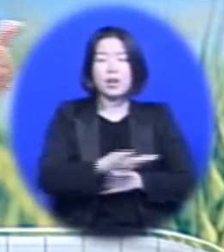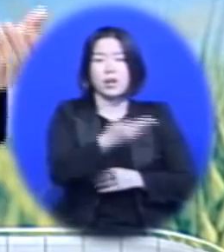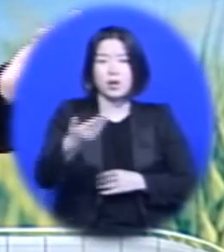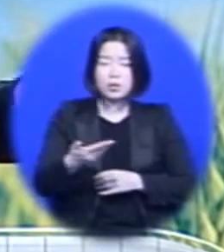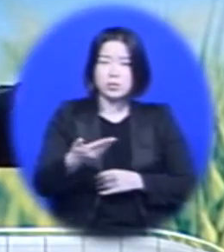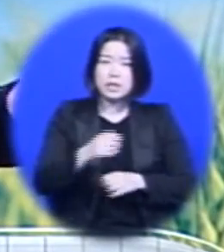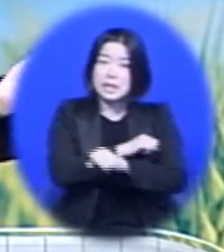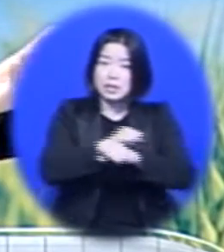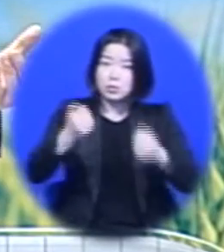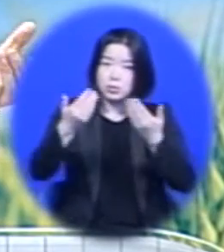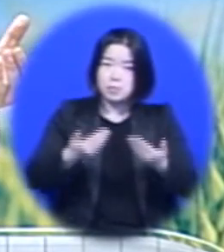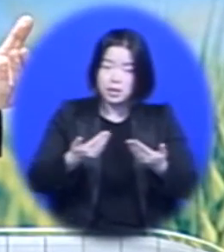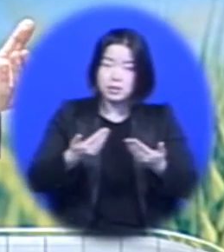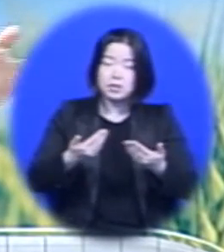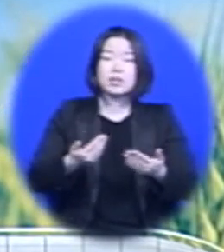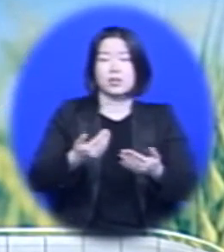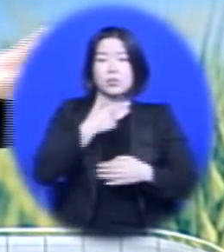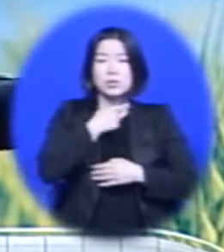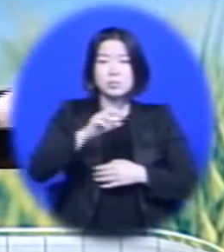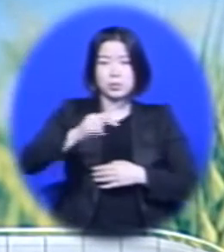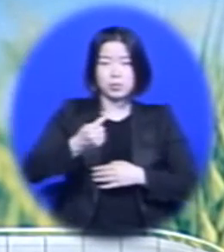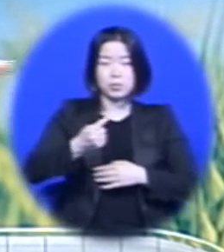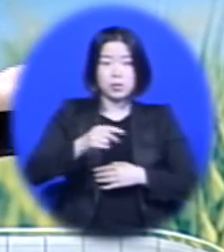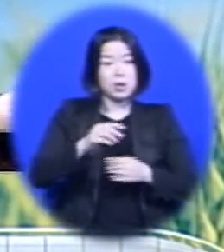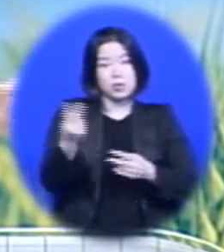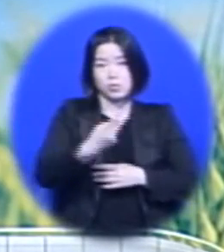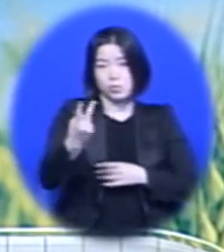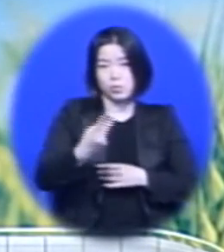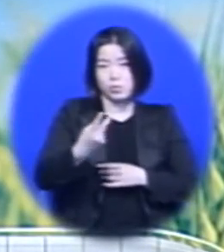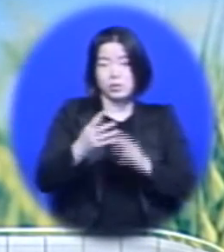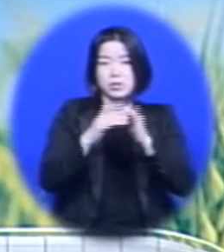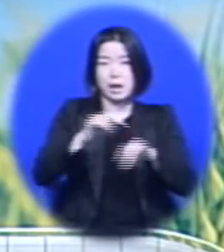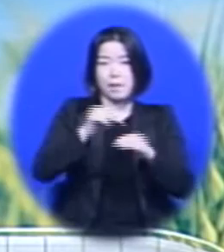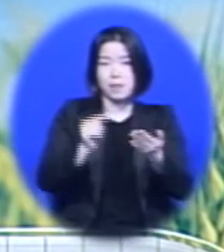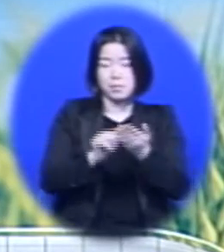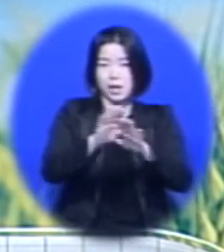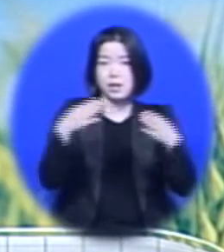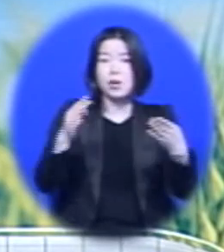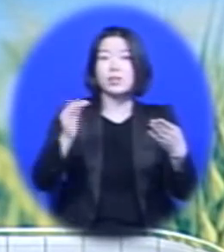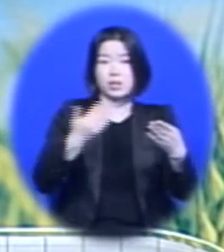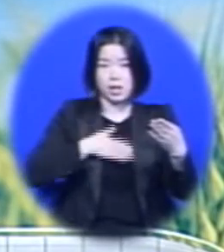여러분이 용서를 받으려고 해도 이 양쪽 문이 다 열려 있어야 되는 거 아십니까?